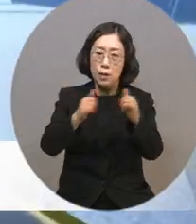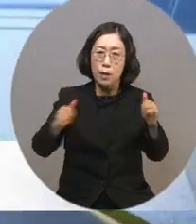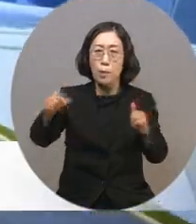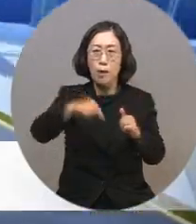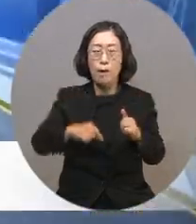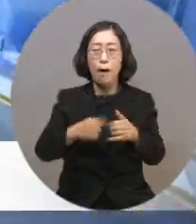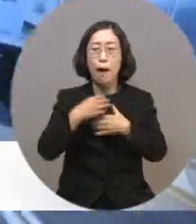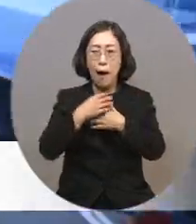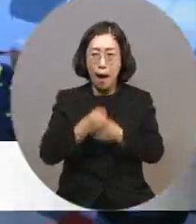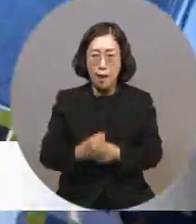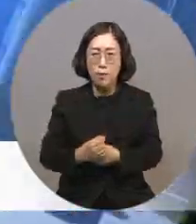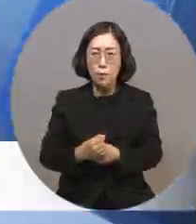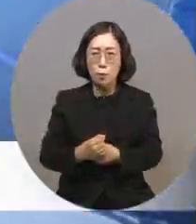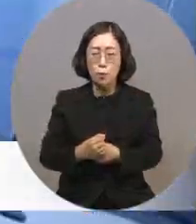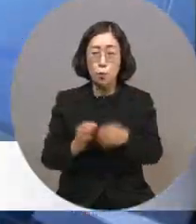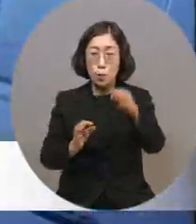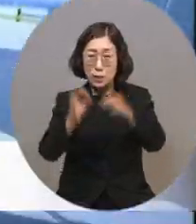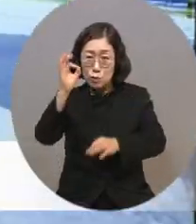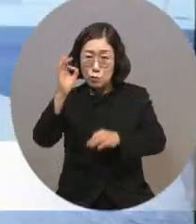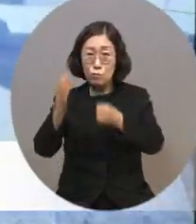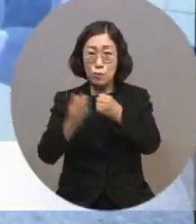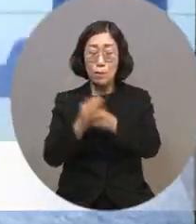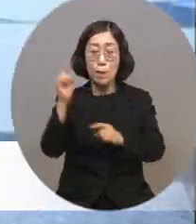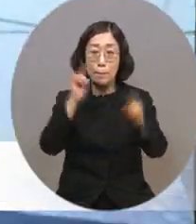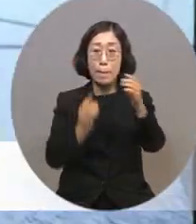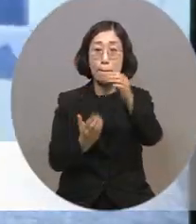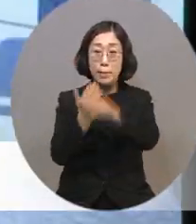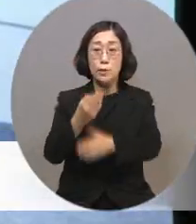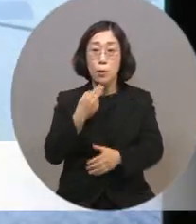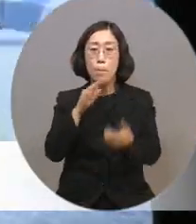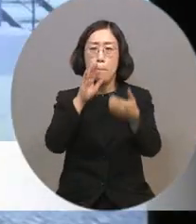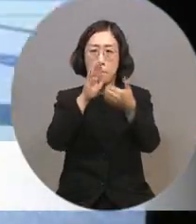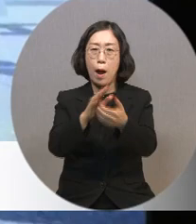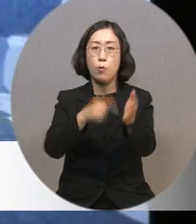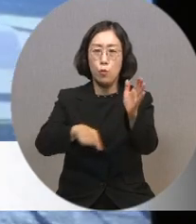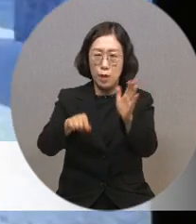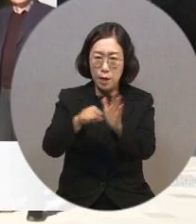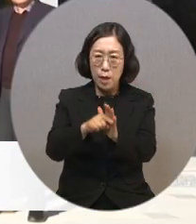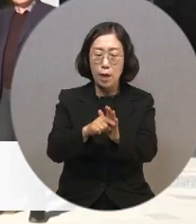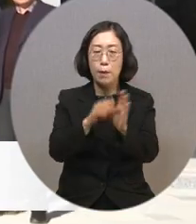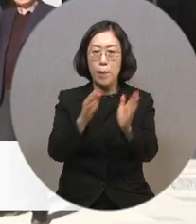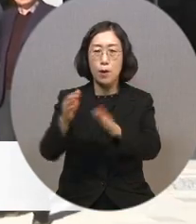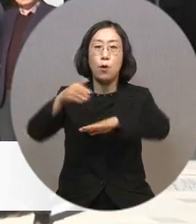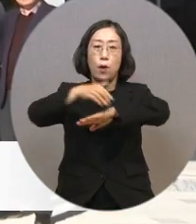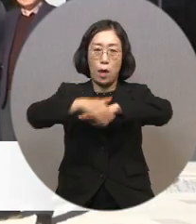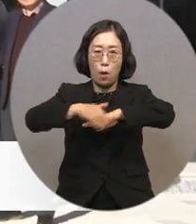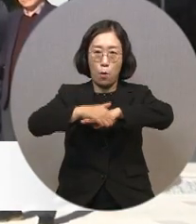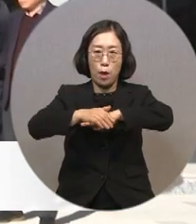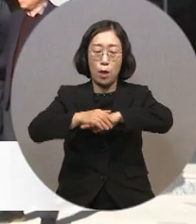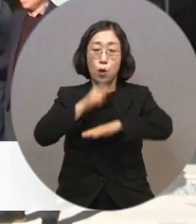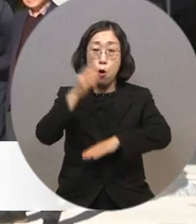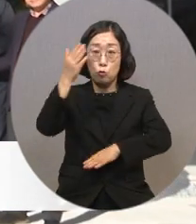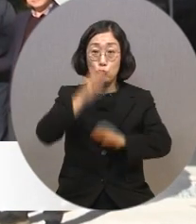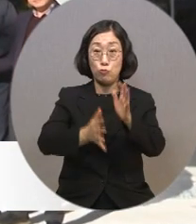근로자들의 작업 부주로 인한 사고를 방지하기 위해 기획된 사업입니다.